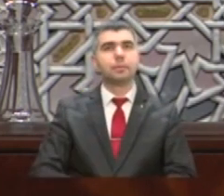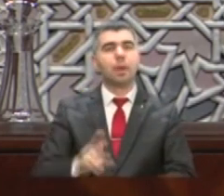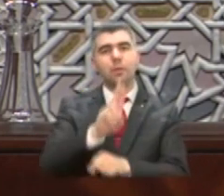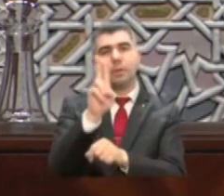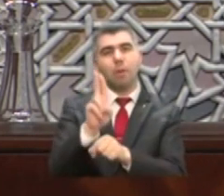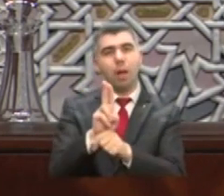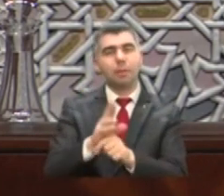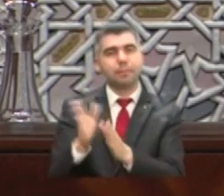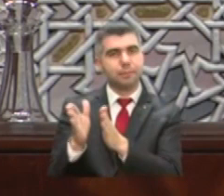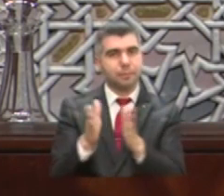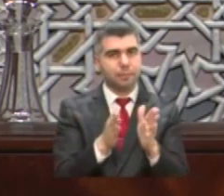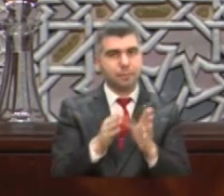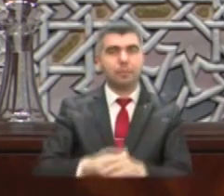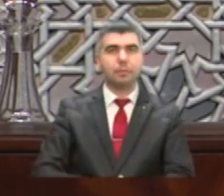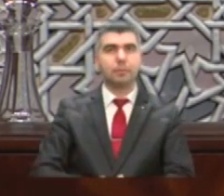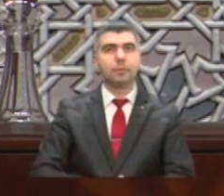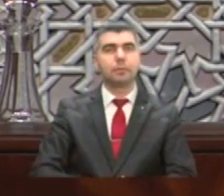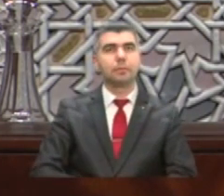السؤال.